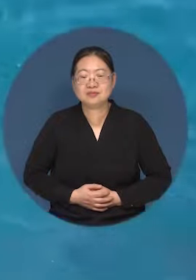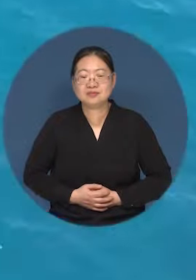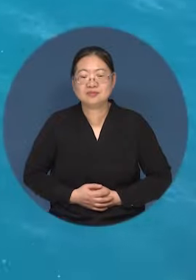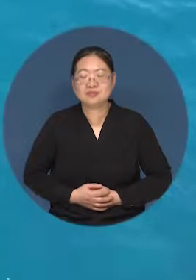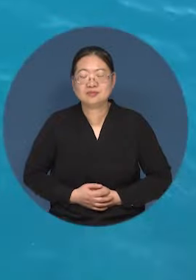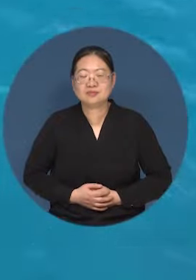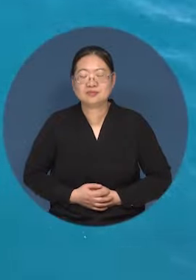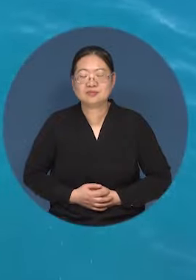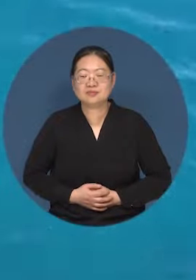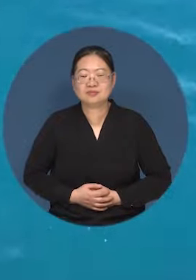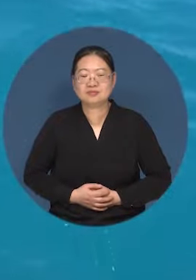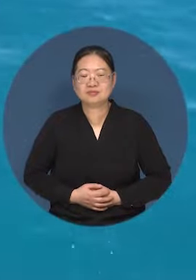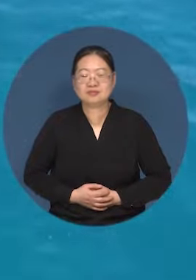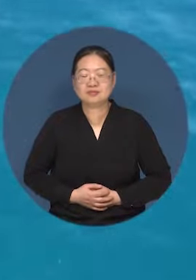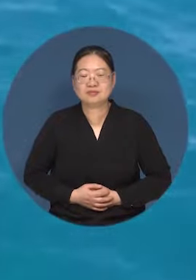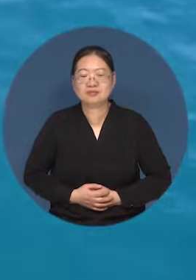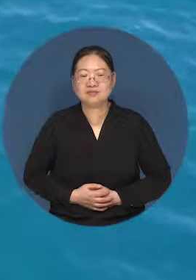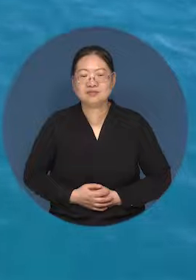바로 뒤.